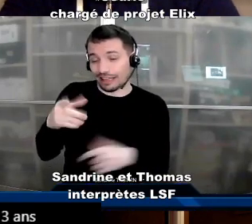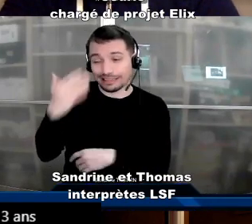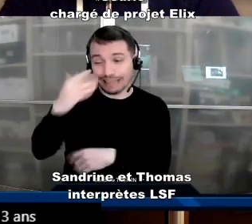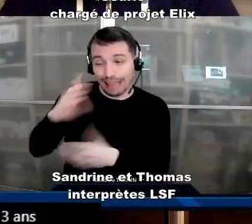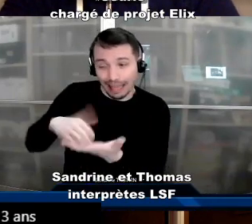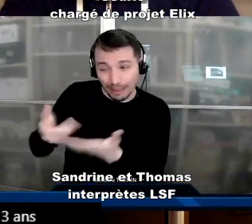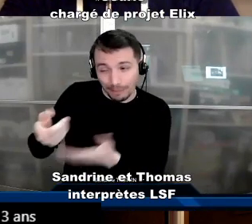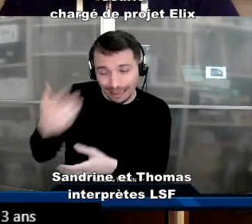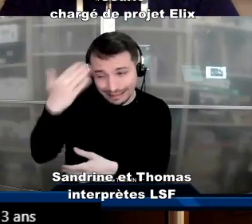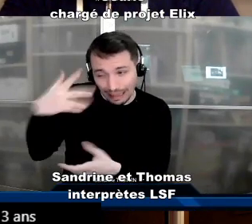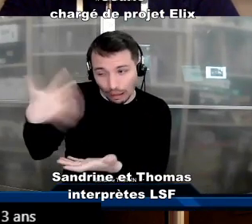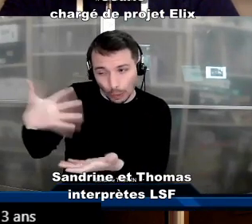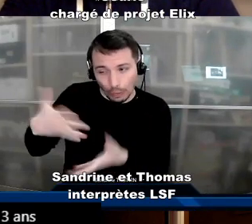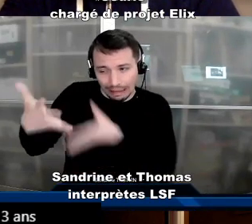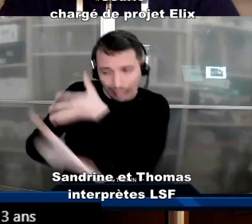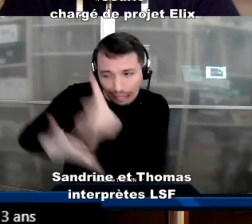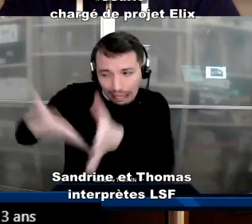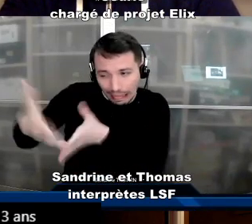là-dessus.